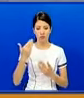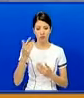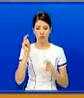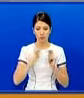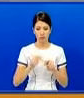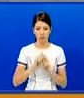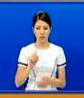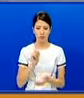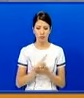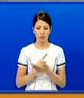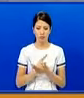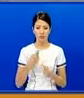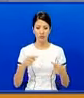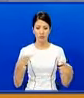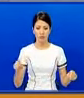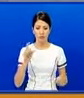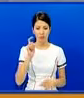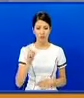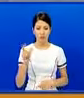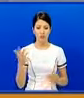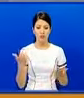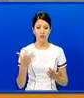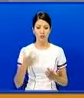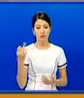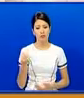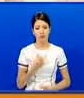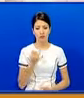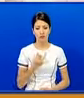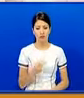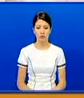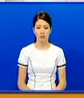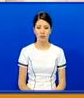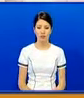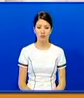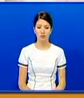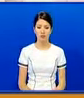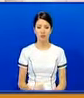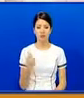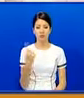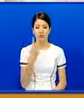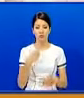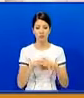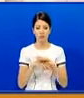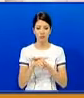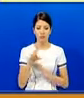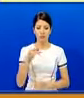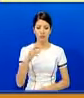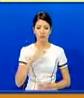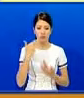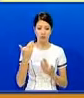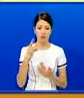көрдік. Бізге өзге елдің адамдары не жейтіні қызық болды. Алғашқы күні келушілер Италия асханасының равиоли